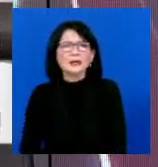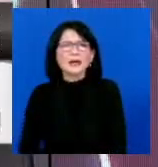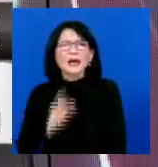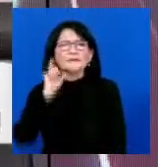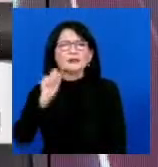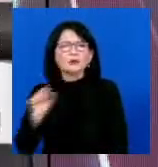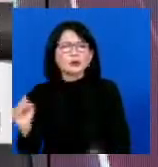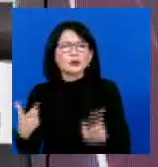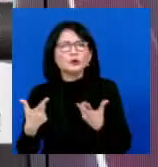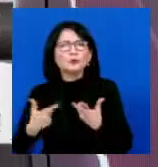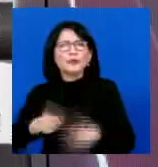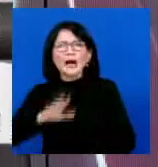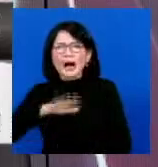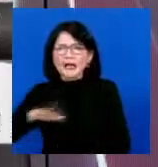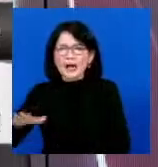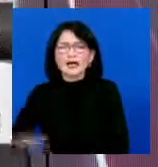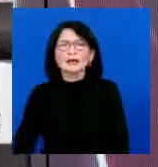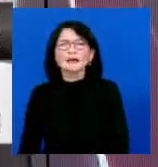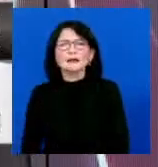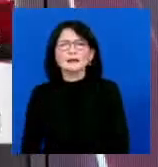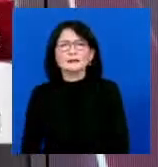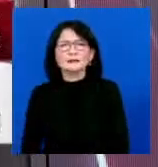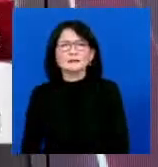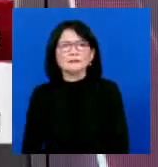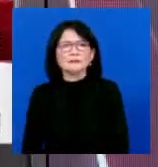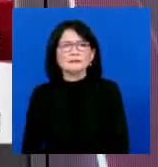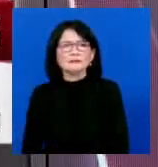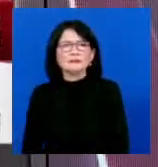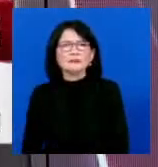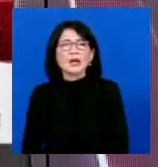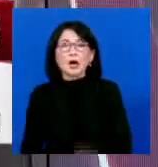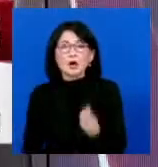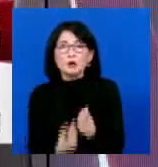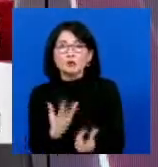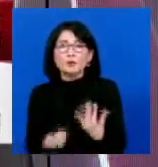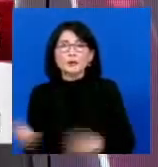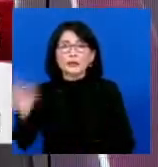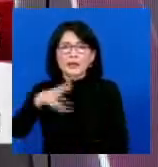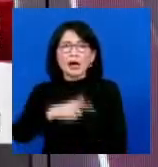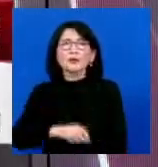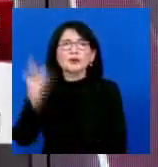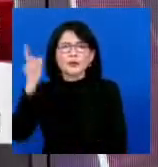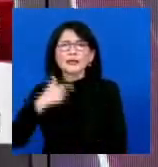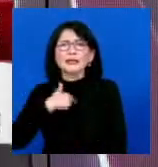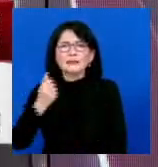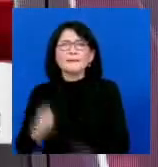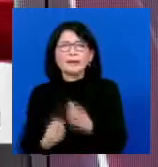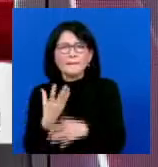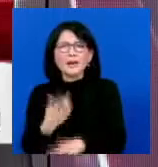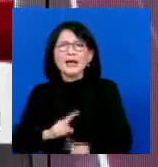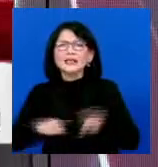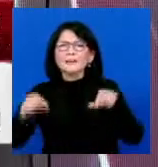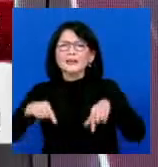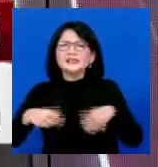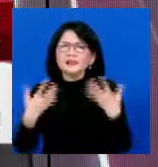anak-anak pendidikan di luar negeri dan lain-lain bayangkan sampai ke luar negeri rumput laut bisa digunakan tapi kok kenapa tidak bisa dikembangkan oleh pemerintah daerah pemerintah